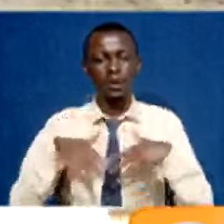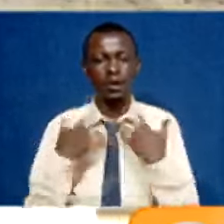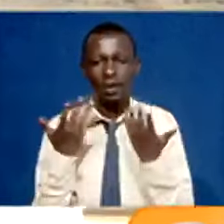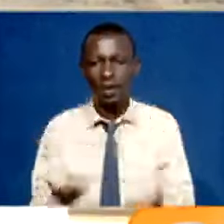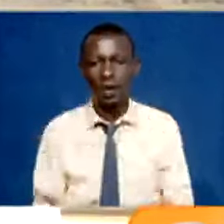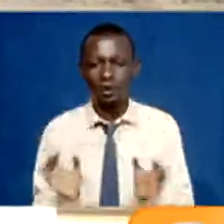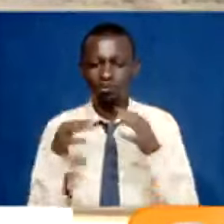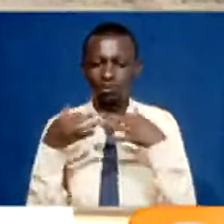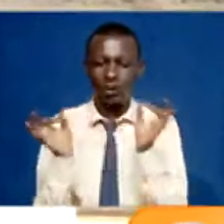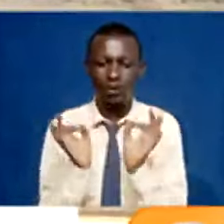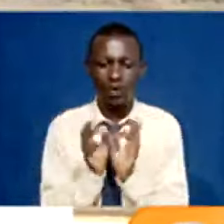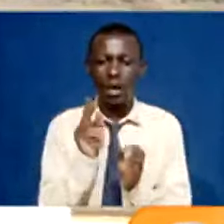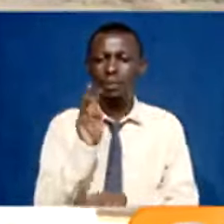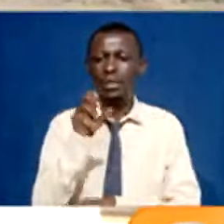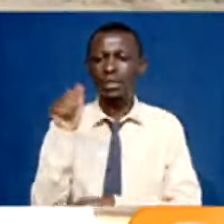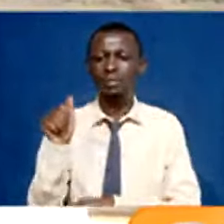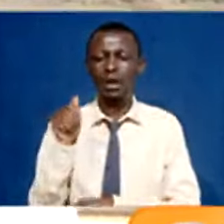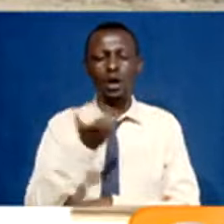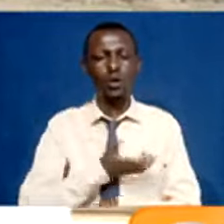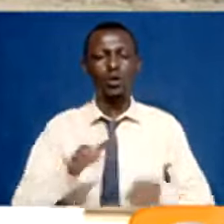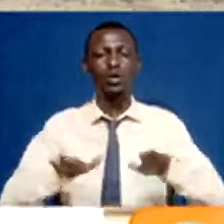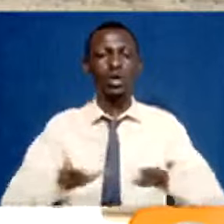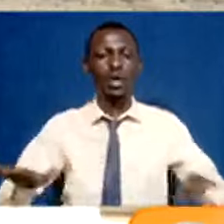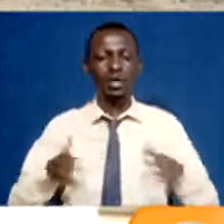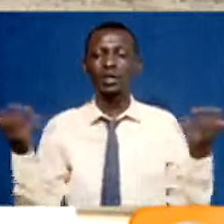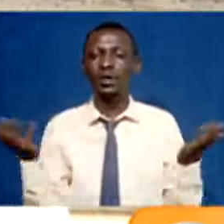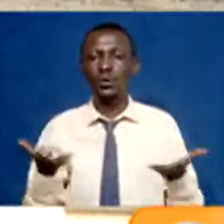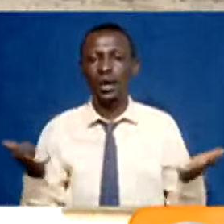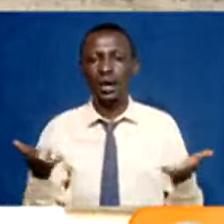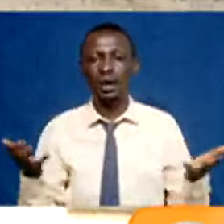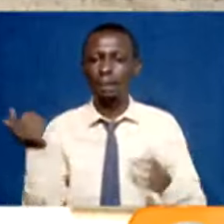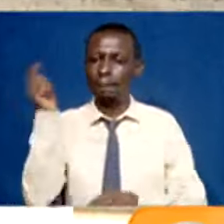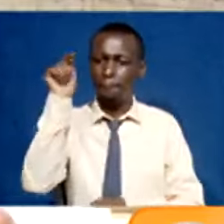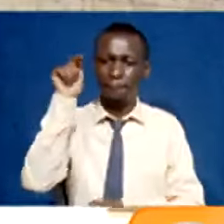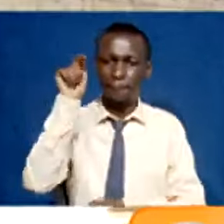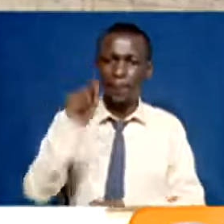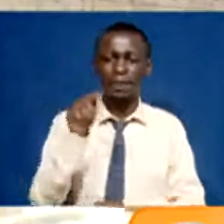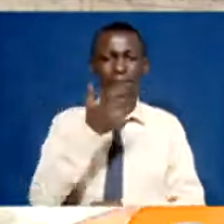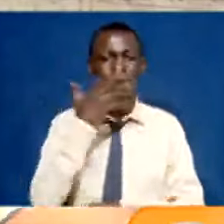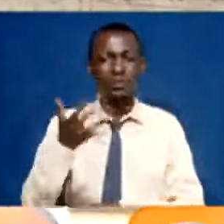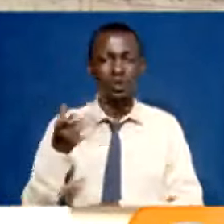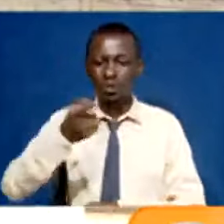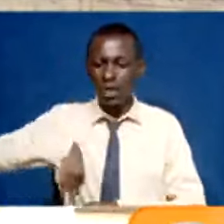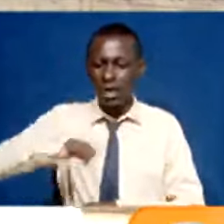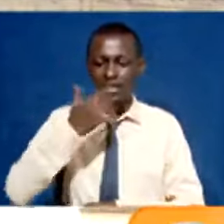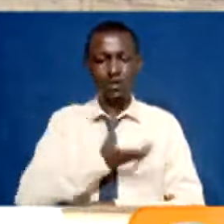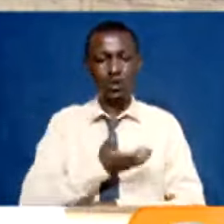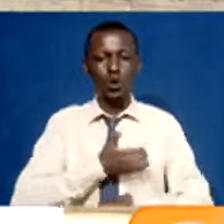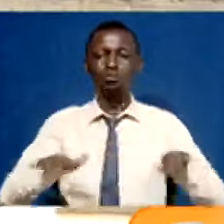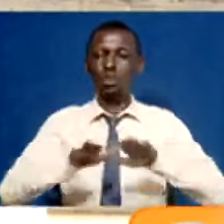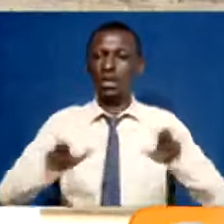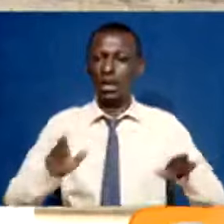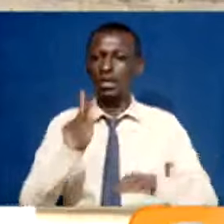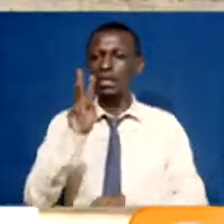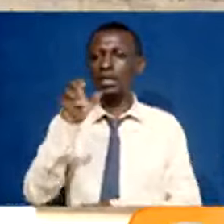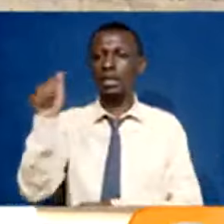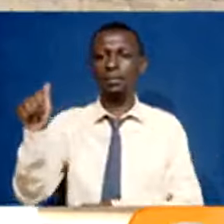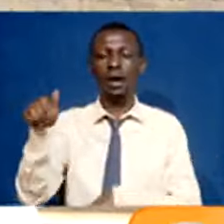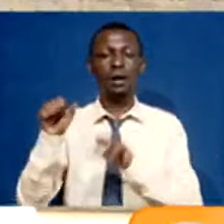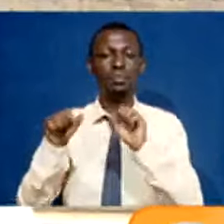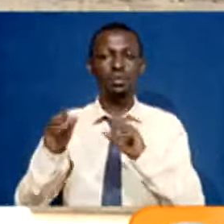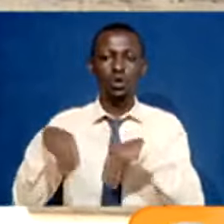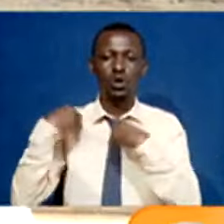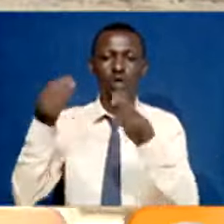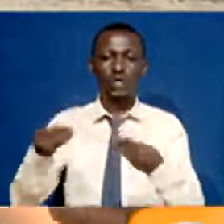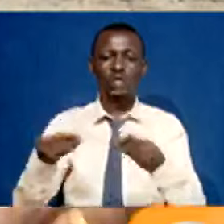kama familia ya Kirima ndio wenye shamba, wako wapi? Si wakuje hapa watuambie sisi ndio Kirima na sisi wenye shamba, watupatie saji ya hiyo